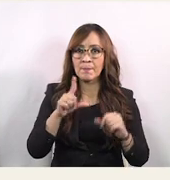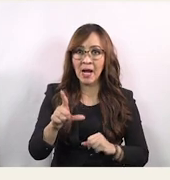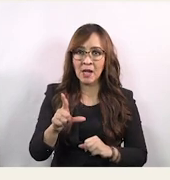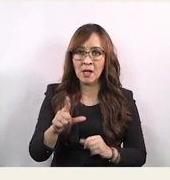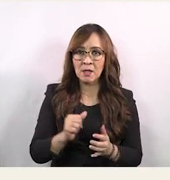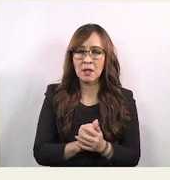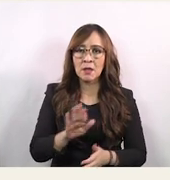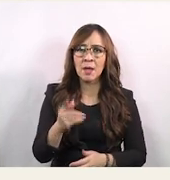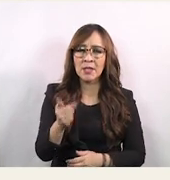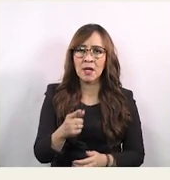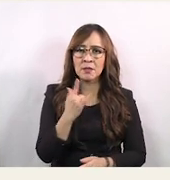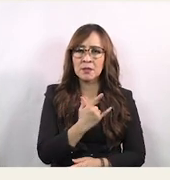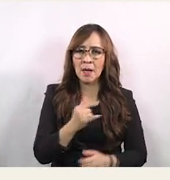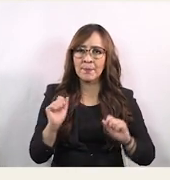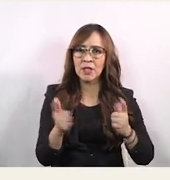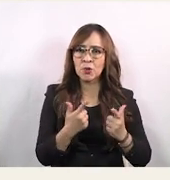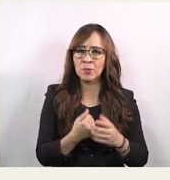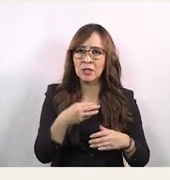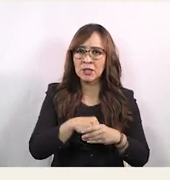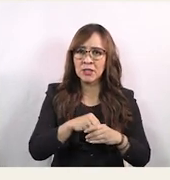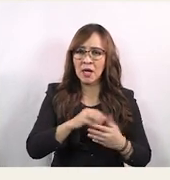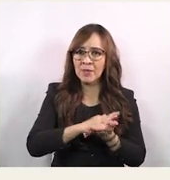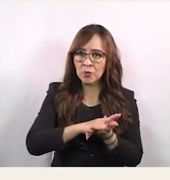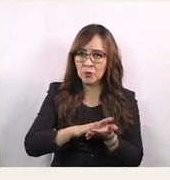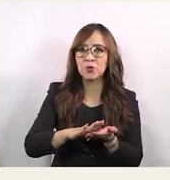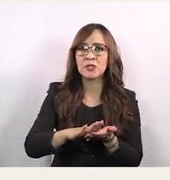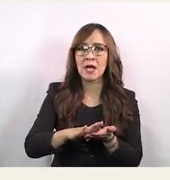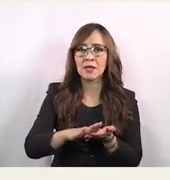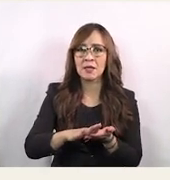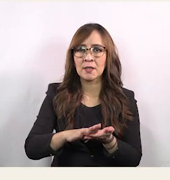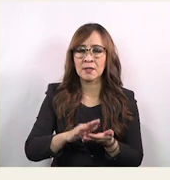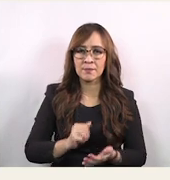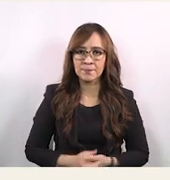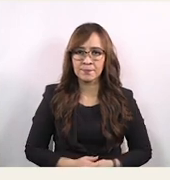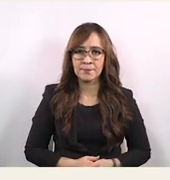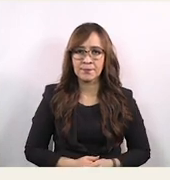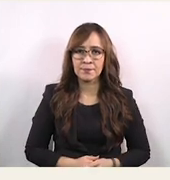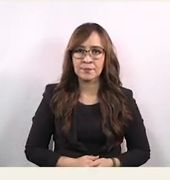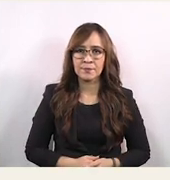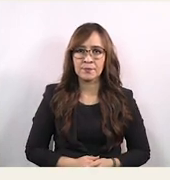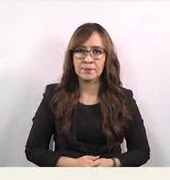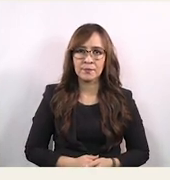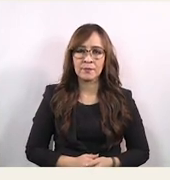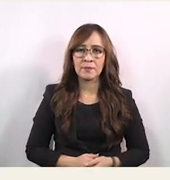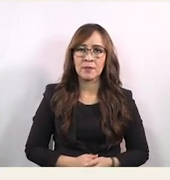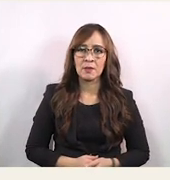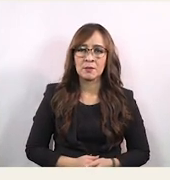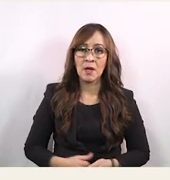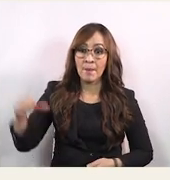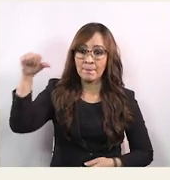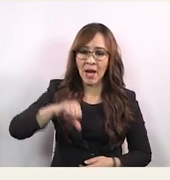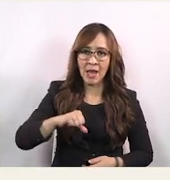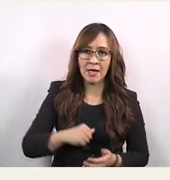tetap dengan kingdom serius tidak gentar biarlah menjaga kebenaran diatas segala-galanya ketika ndak